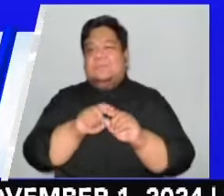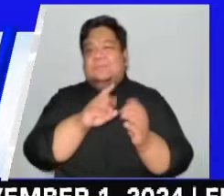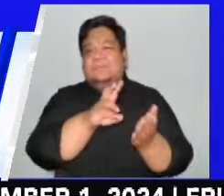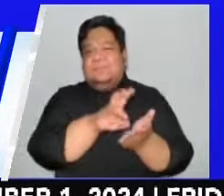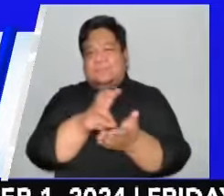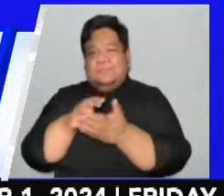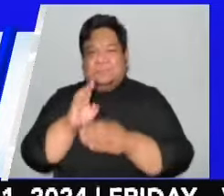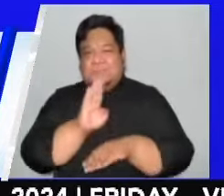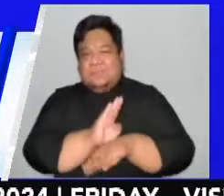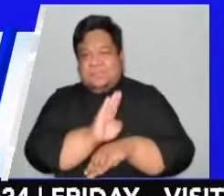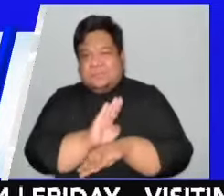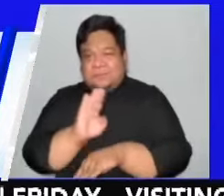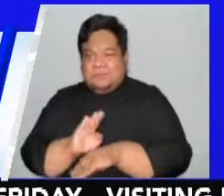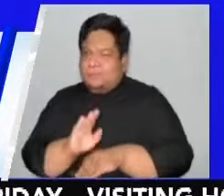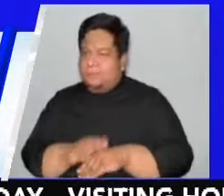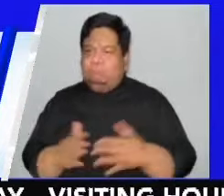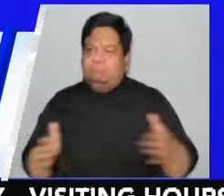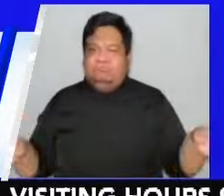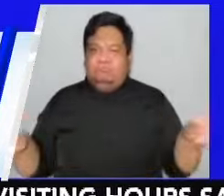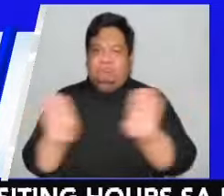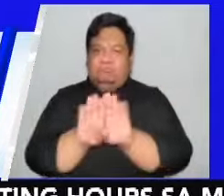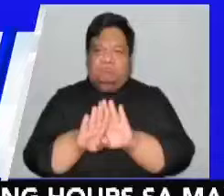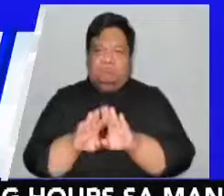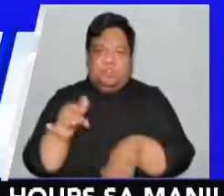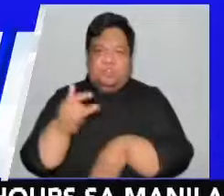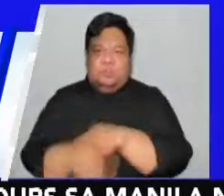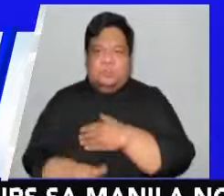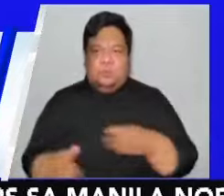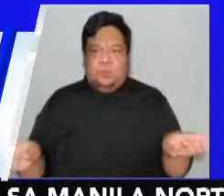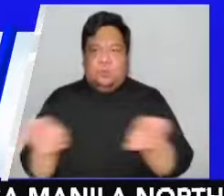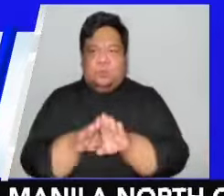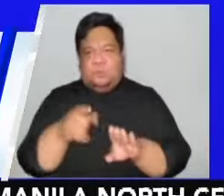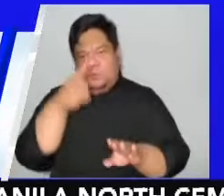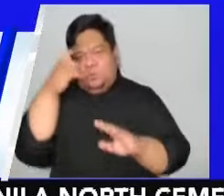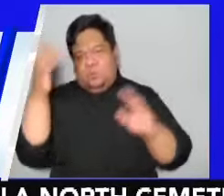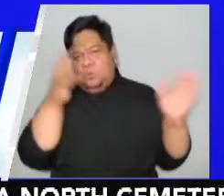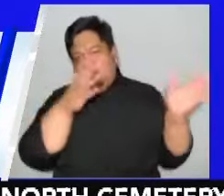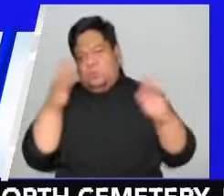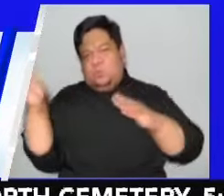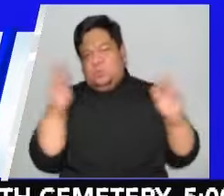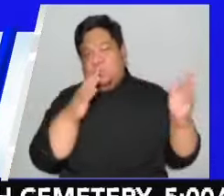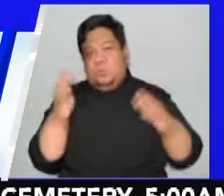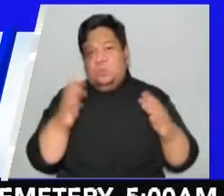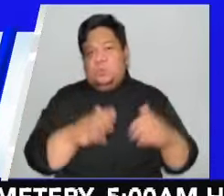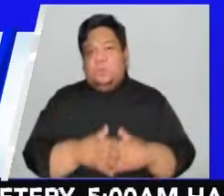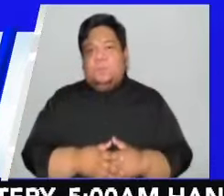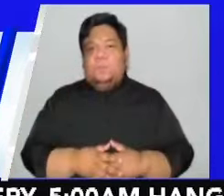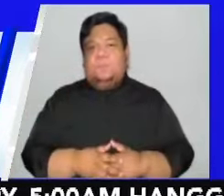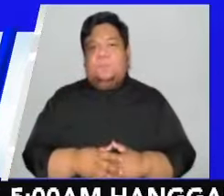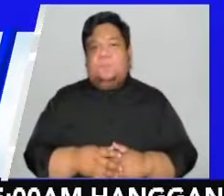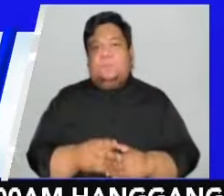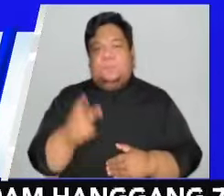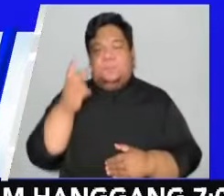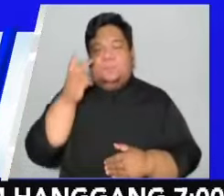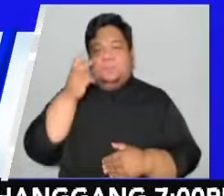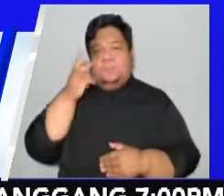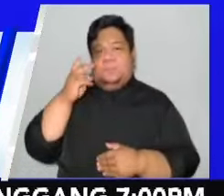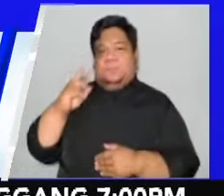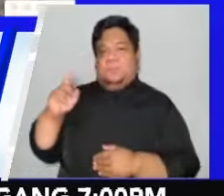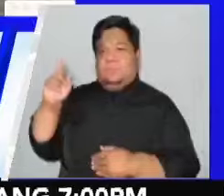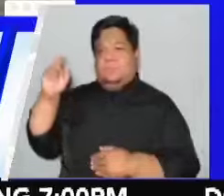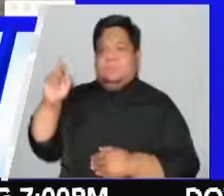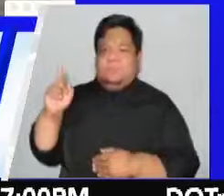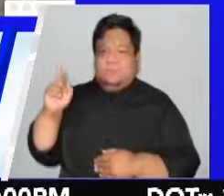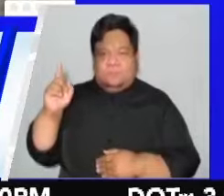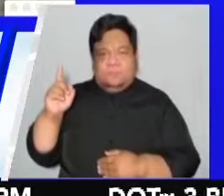lang ay sarado po yung marami mga business establishments. Tapos sa gabi, on our way dito po sa Taipei City, mga bandang alas 6